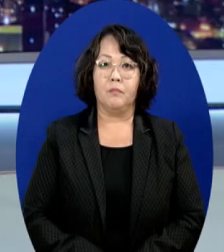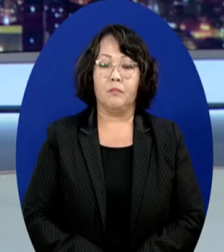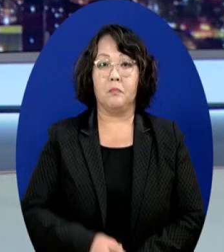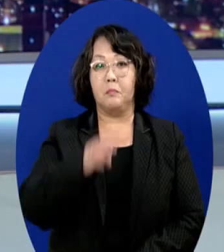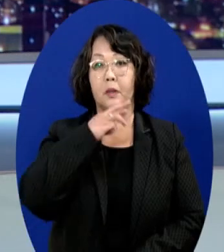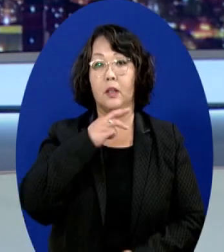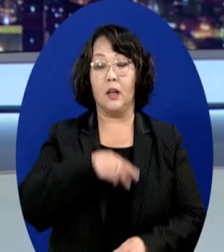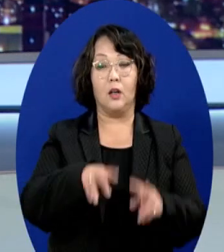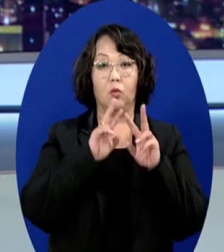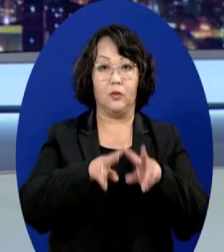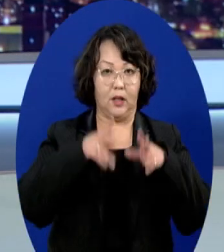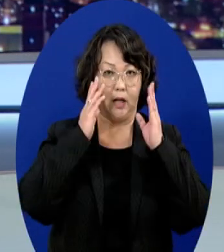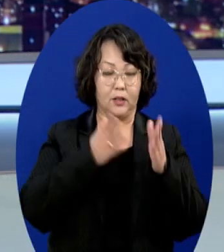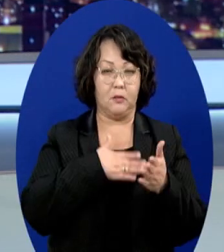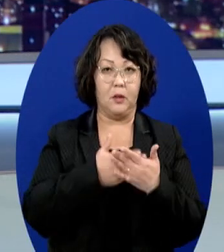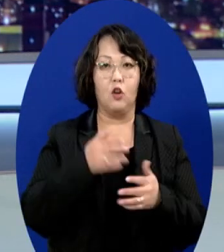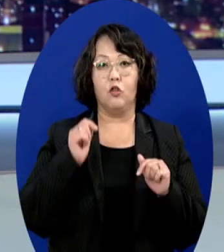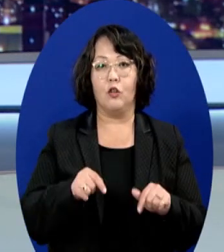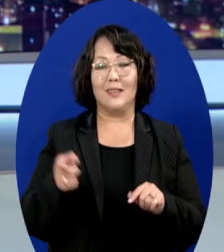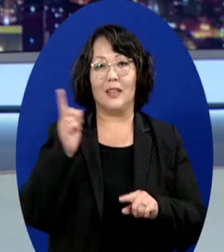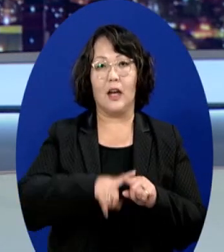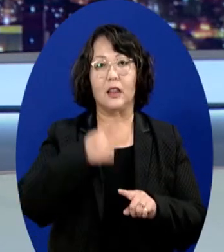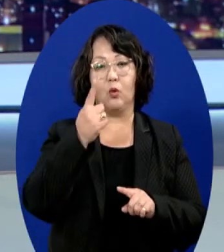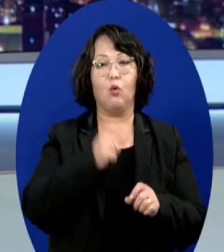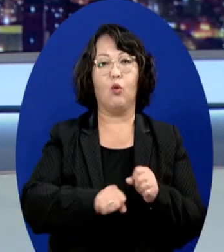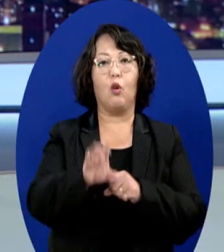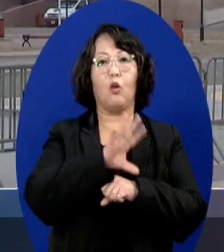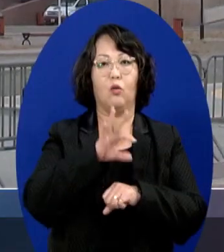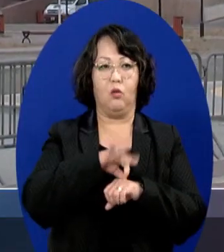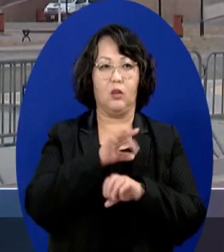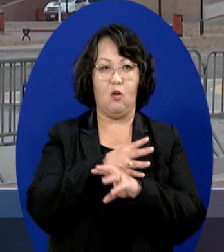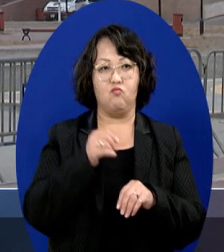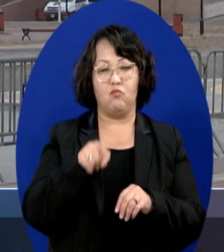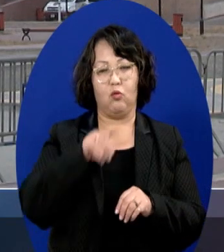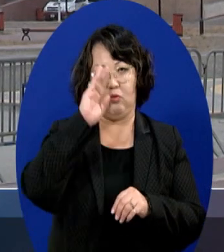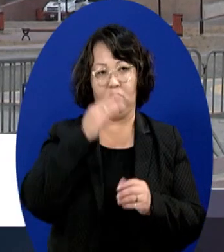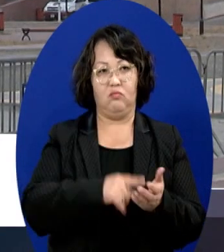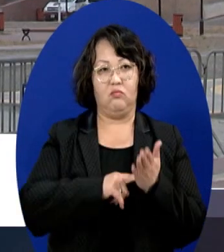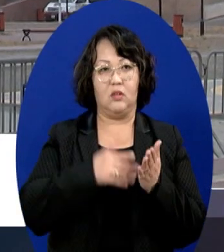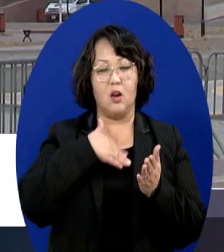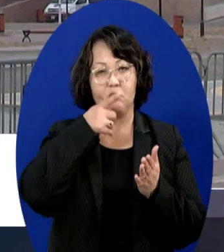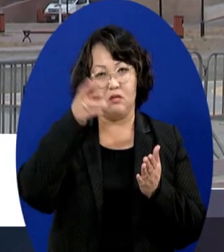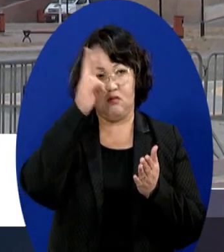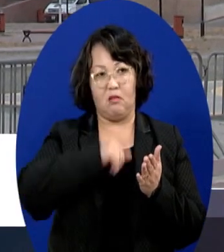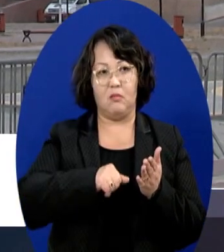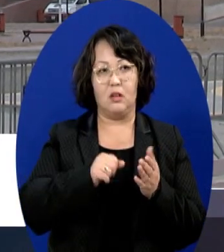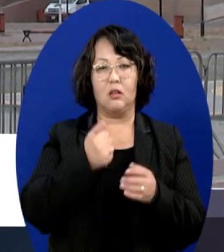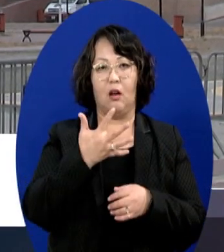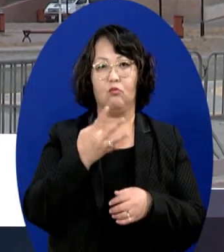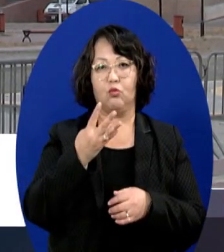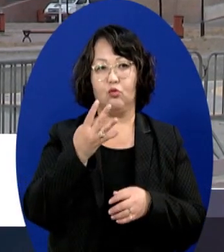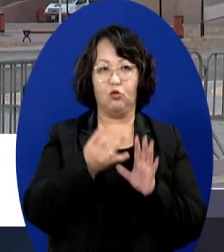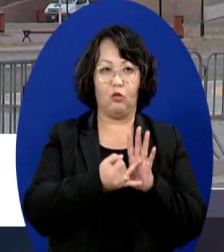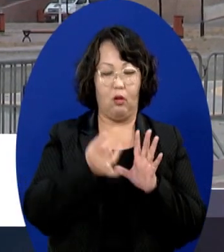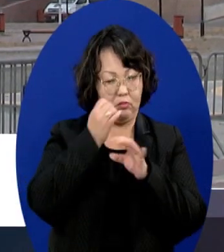Цагийн хүрд мэдээллийн хөтөлбөр үргэлжилж байна. Өнөөдөр дахин нэг хүнээс коронавирусын халдвар илэрсэн талаар эрүүл мэндийн яам мэдээллээ. 547 сорцож шинжилгээ хийгээд